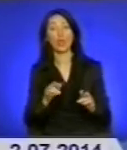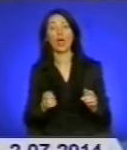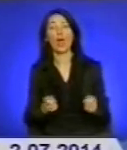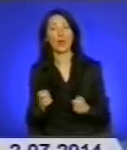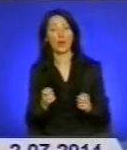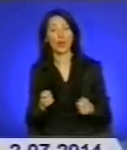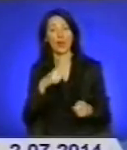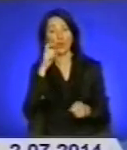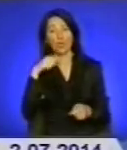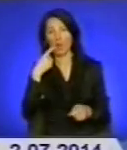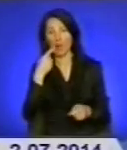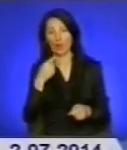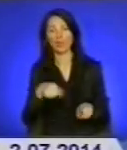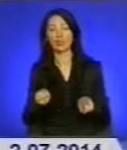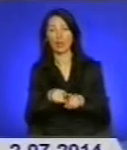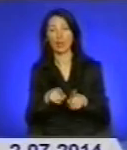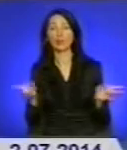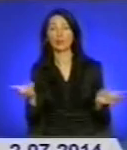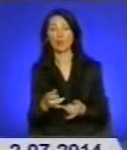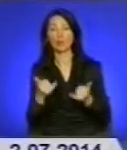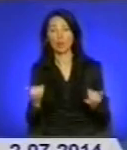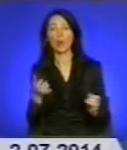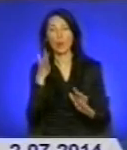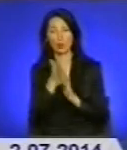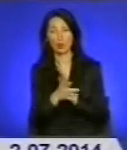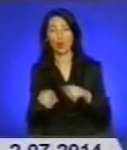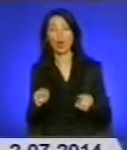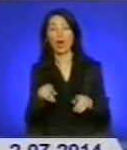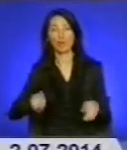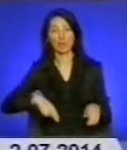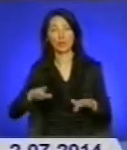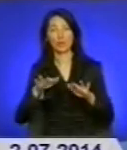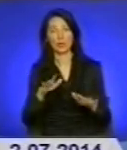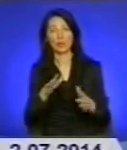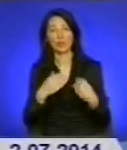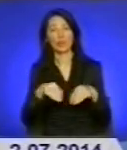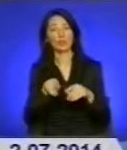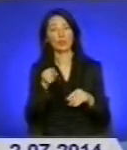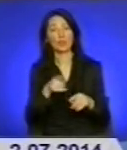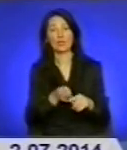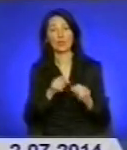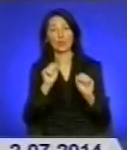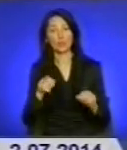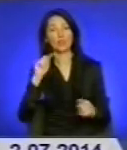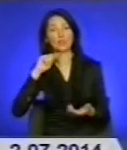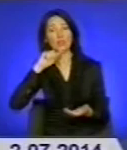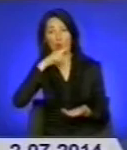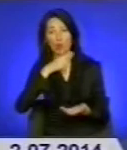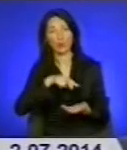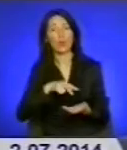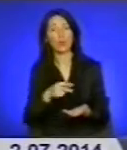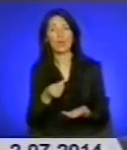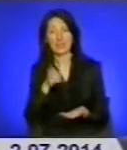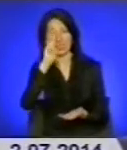такий інструмент необхідний для прозорих та ефективних адміністративних процесів разом із тим це можливість заощадити бюджетні кошти